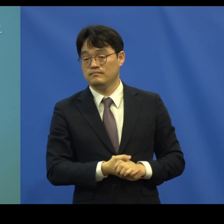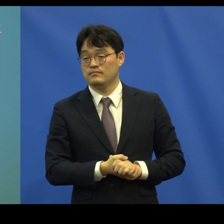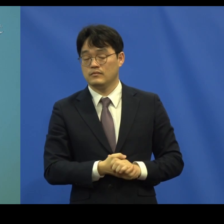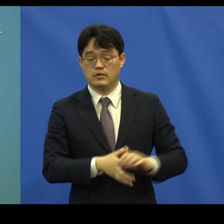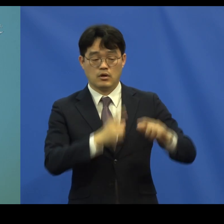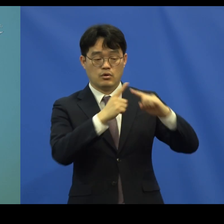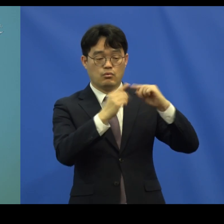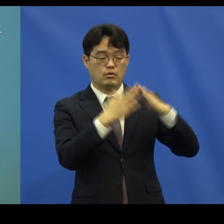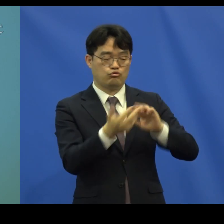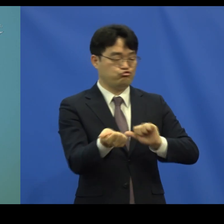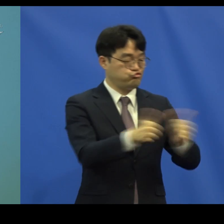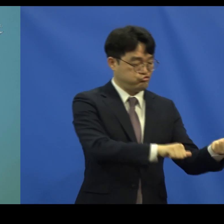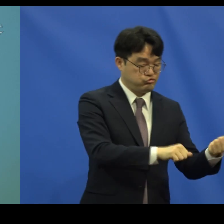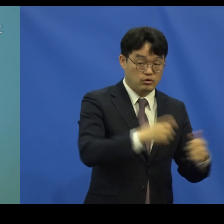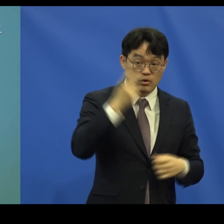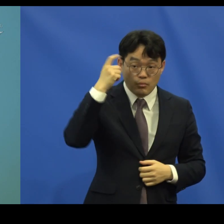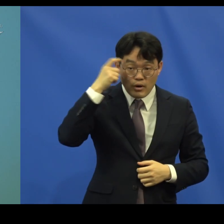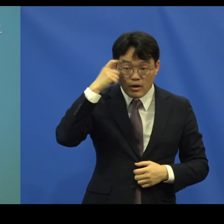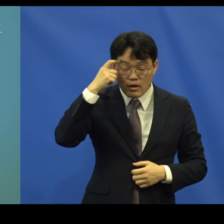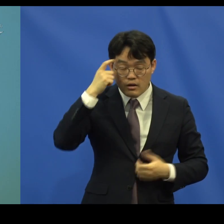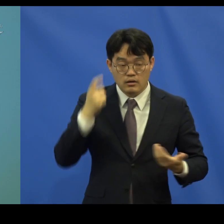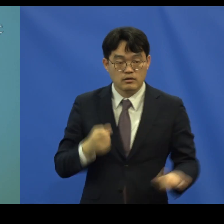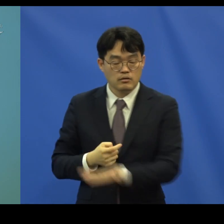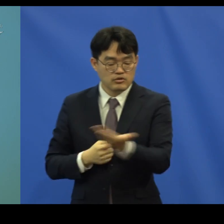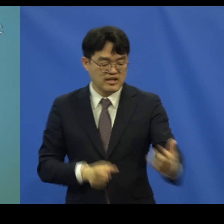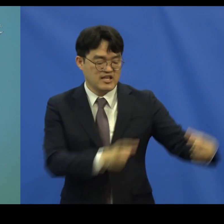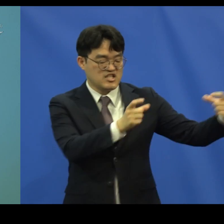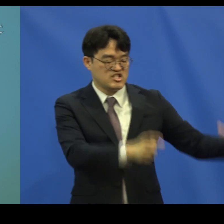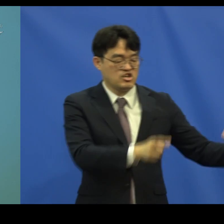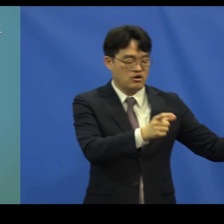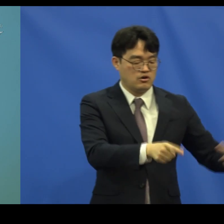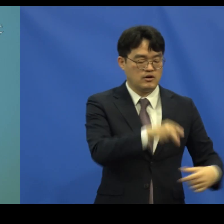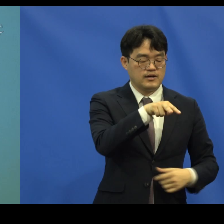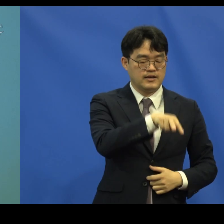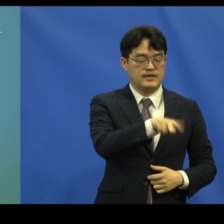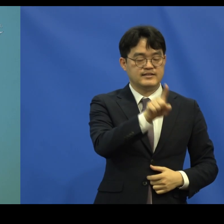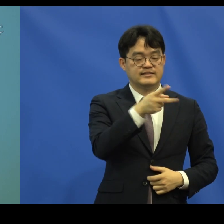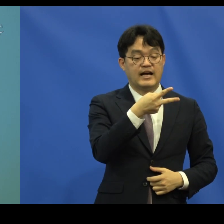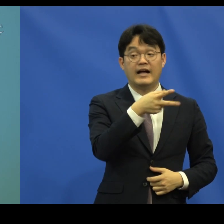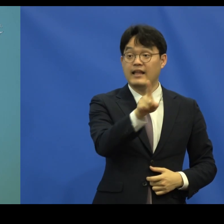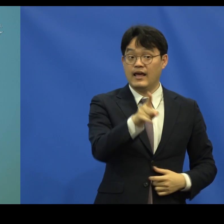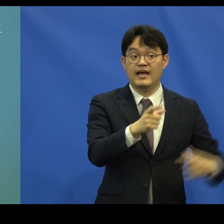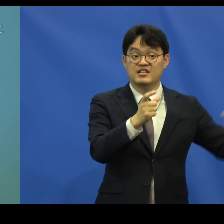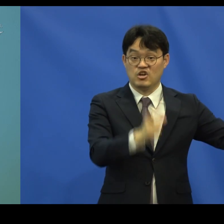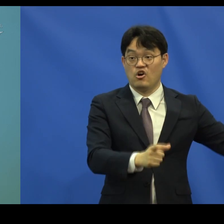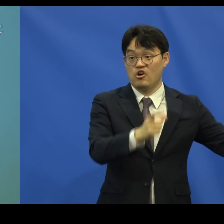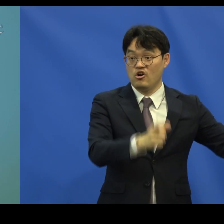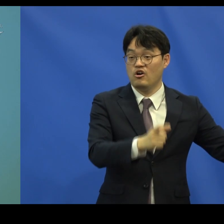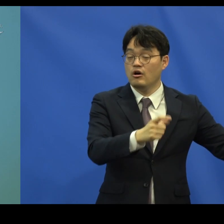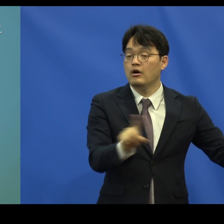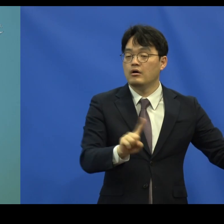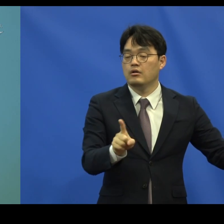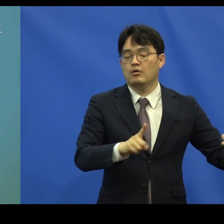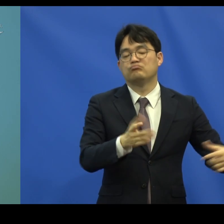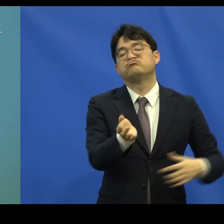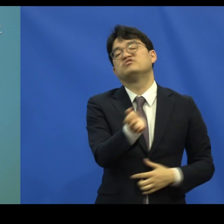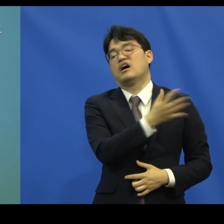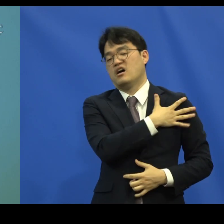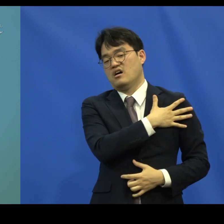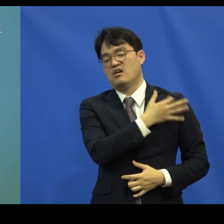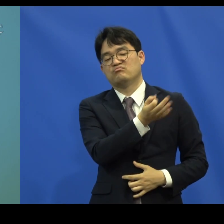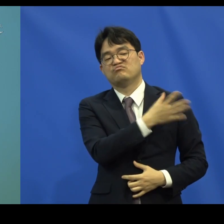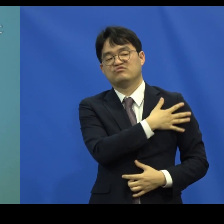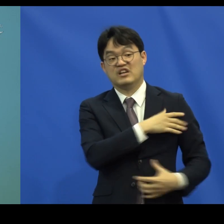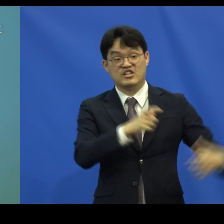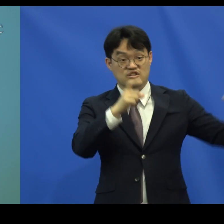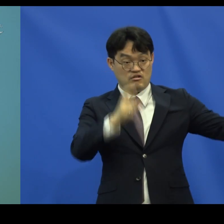이 사대라는 이 지역은 부유한 도시입니다. 그리고 이 사대의 이 도시의 한가운데는